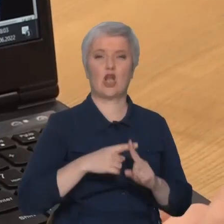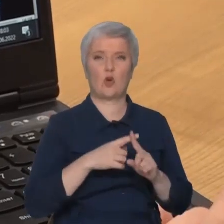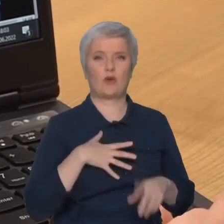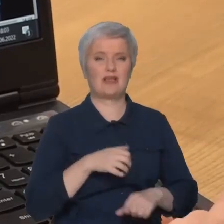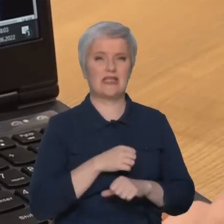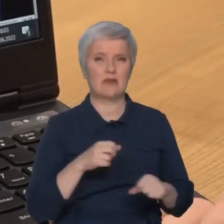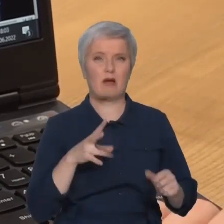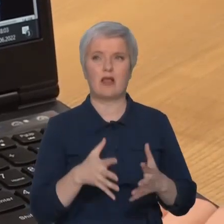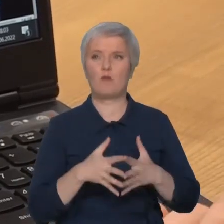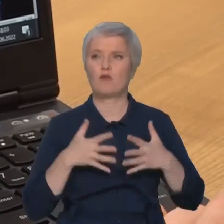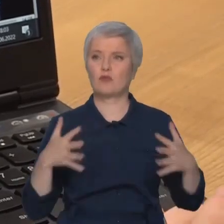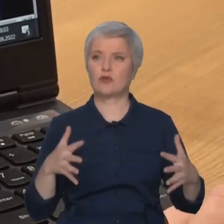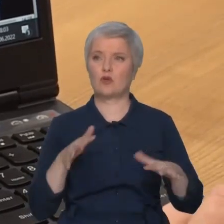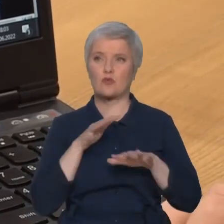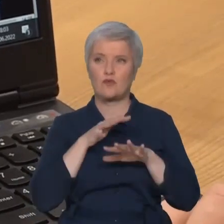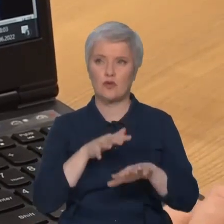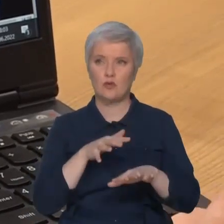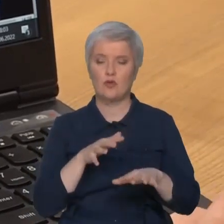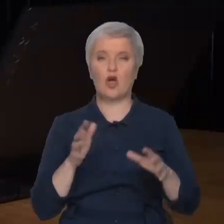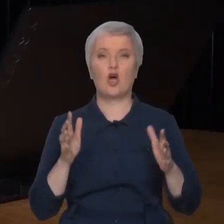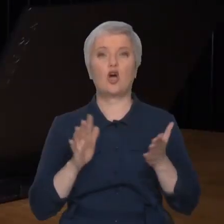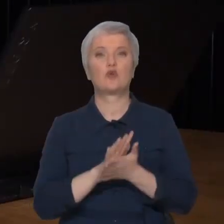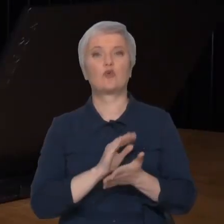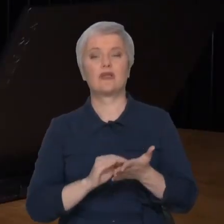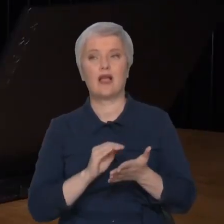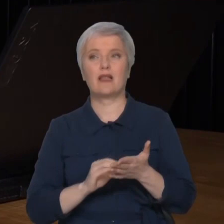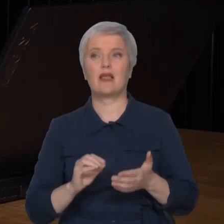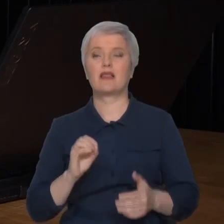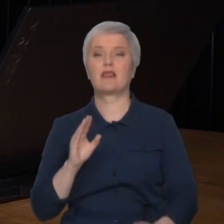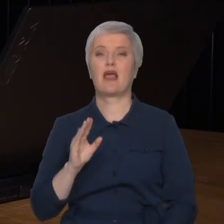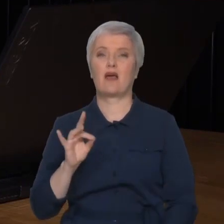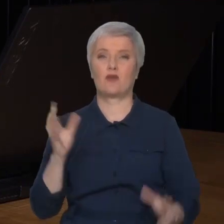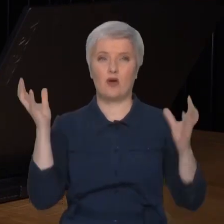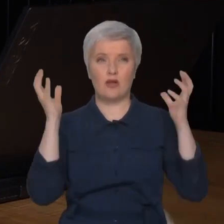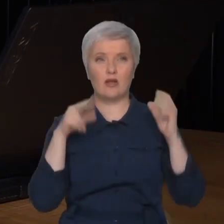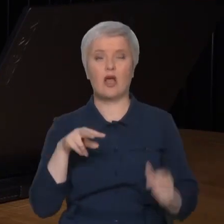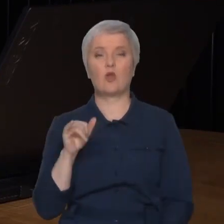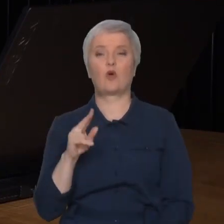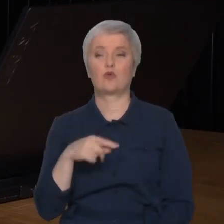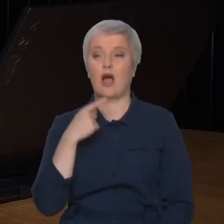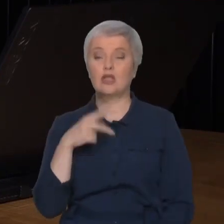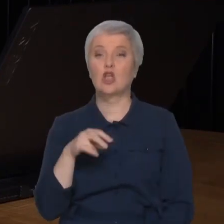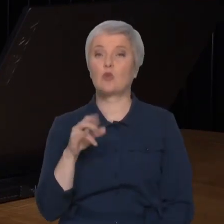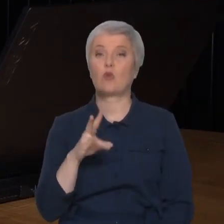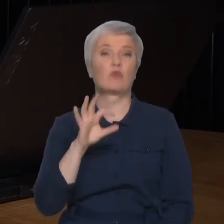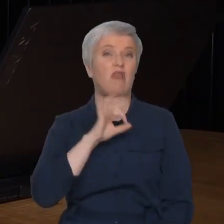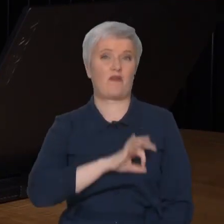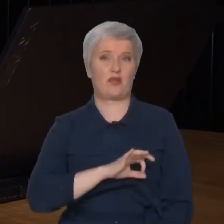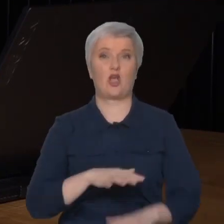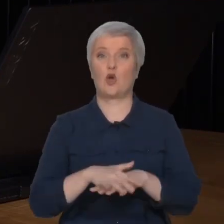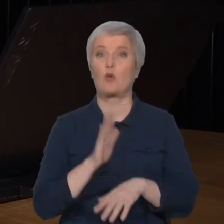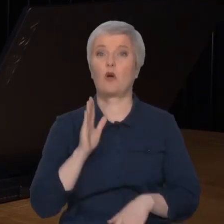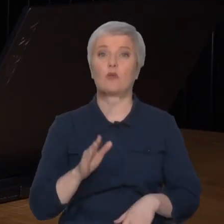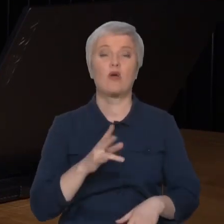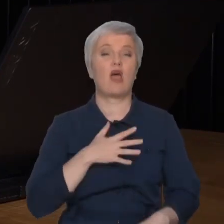і журналіст та редактор Єврорадіо Зміцер Лукашук. Каже, для Лукашенка це невигідно. Суспільство буде невдоволене.